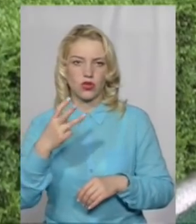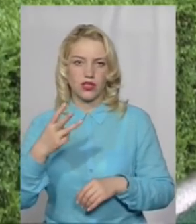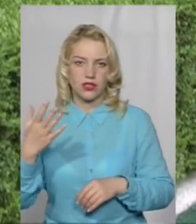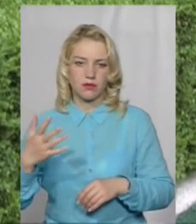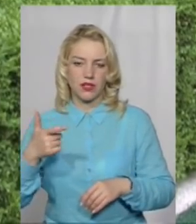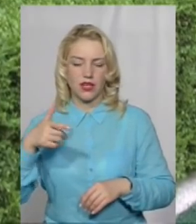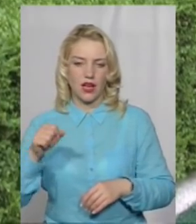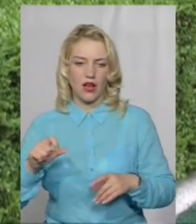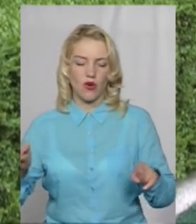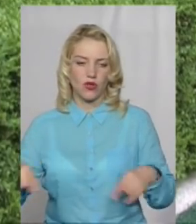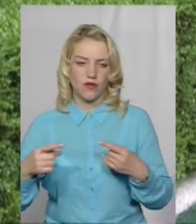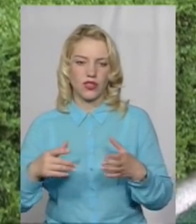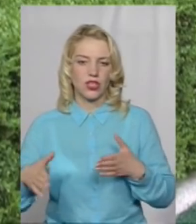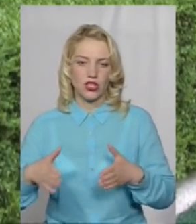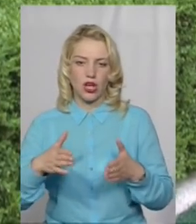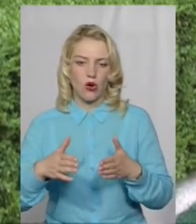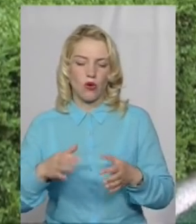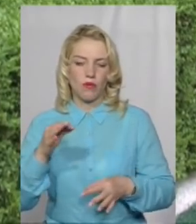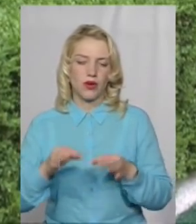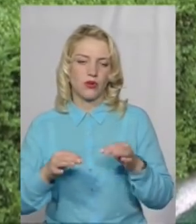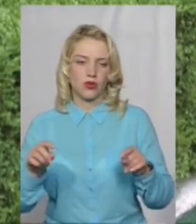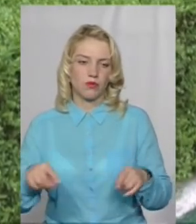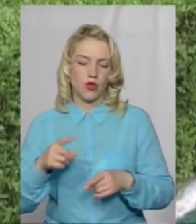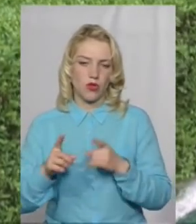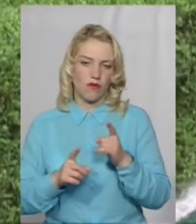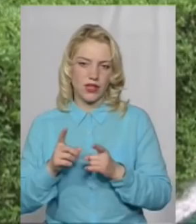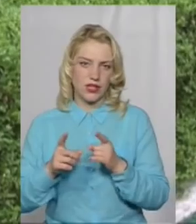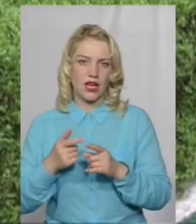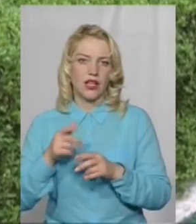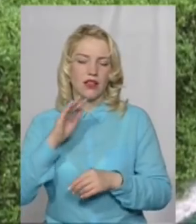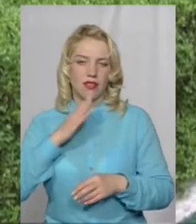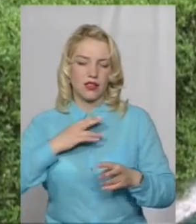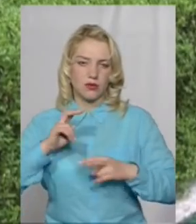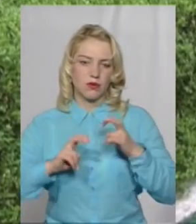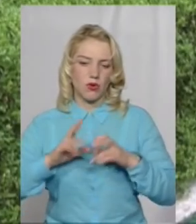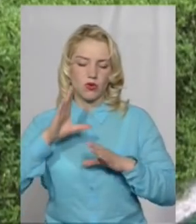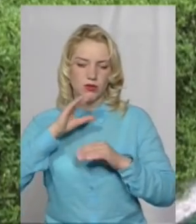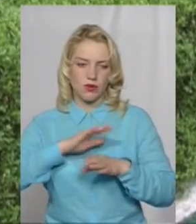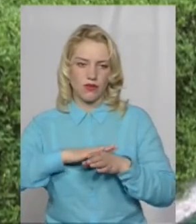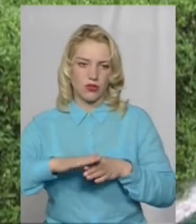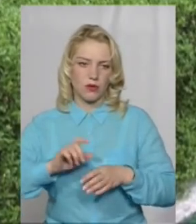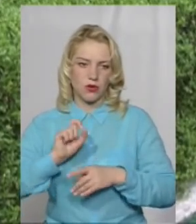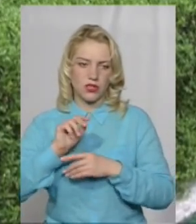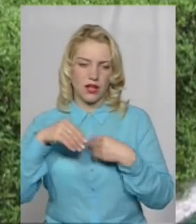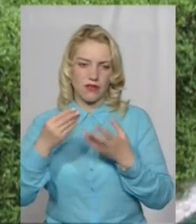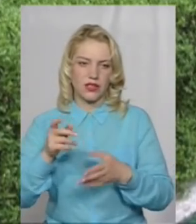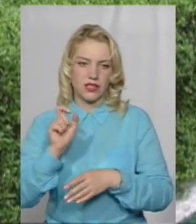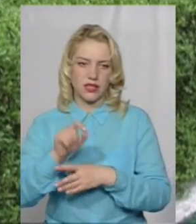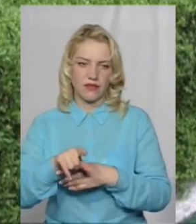гектарів відновити шляхом природнього поновлення. Наші підприємства успішно виконали поставлене